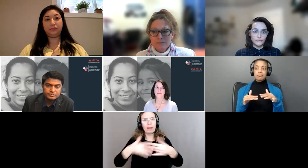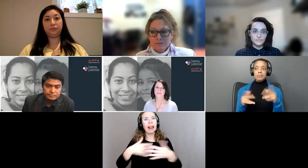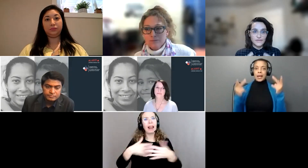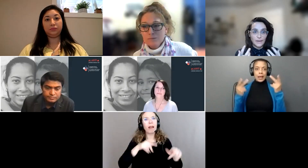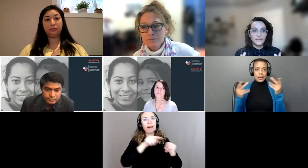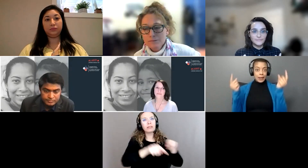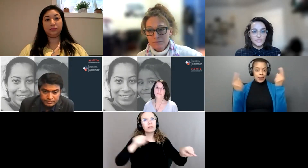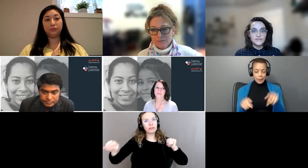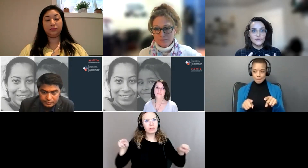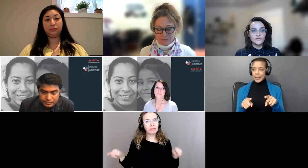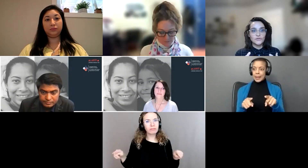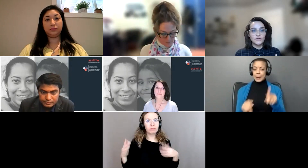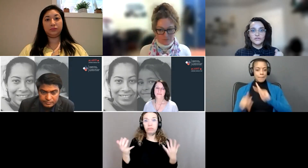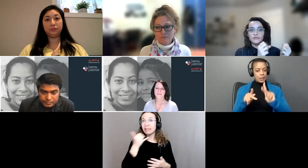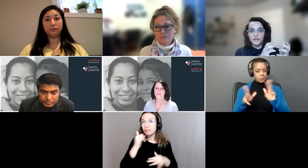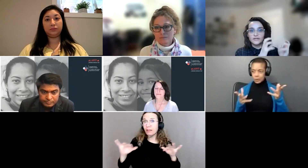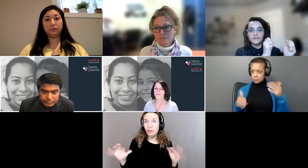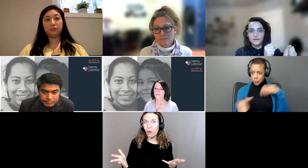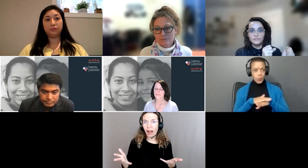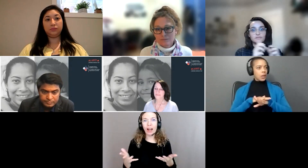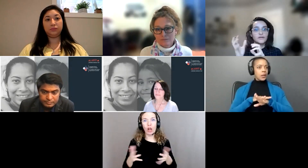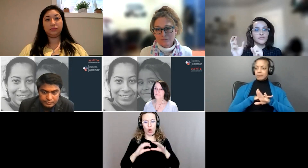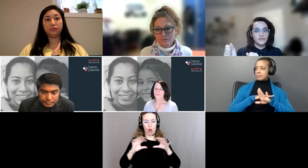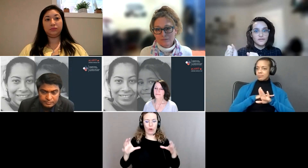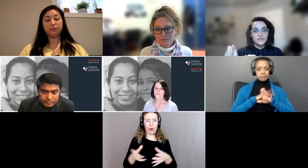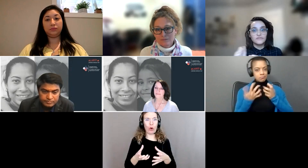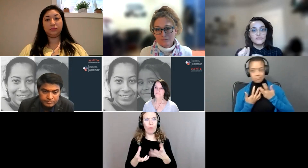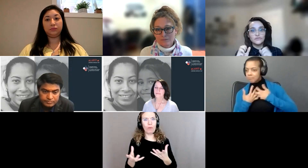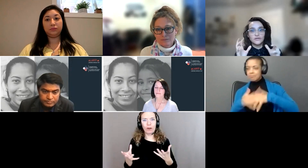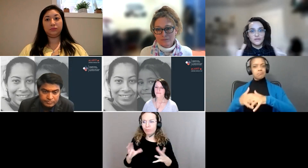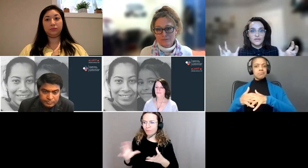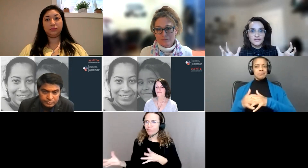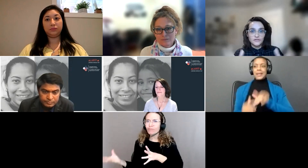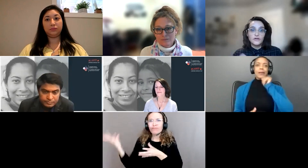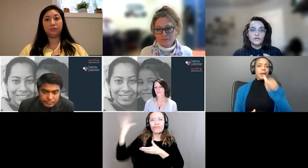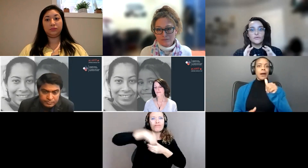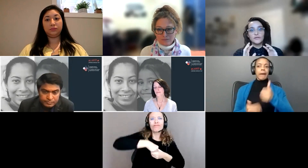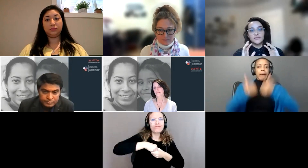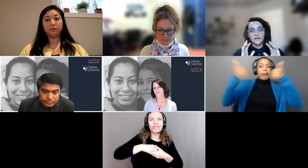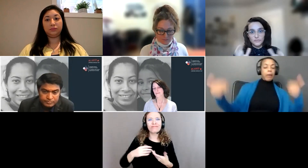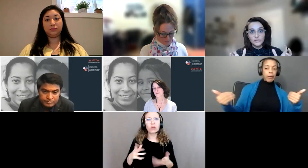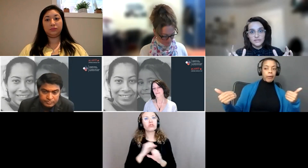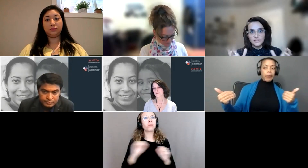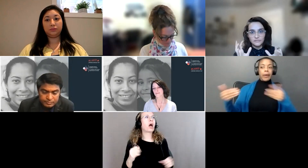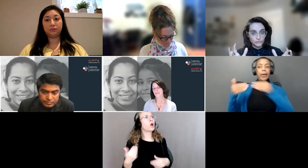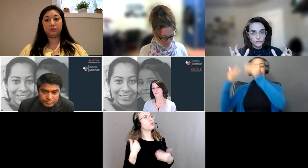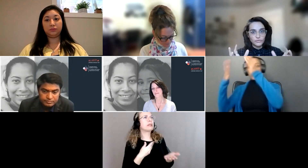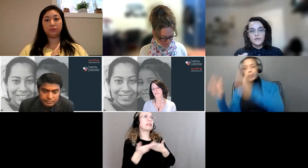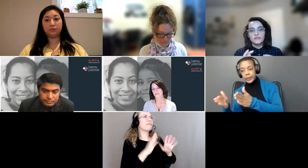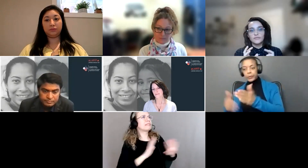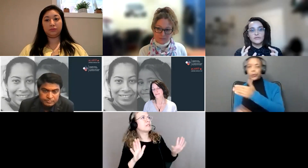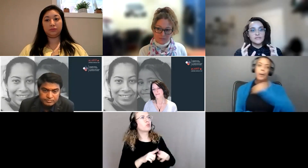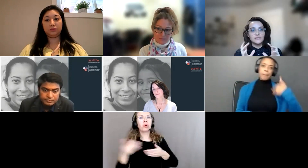a une appropriation du groupe, si on veut, qui se passe. Ce n'est pas juste comme l'utilisateur des services ou le pourvoyeur des services,